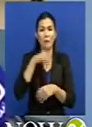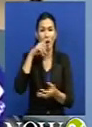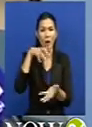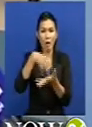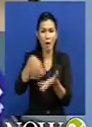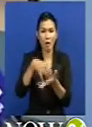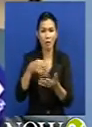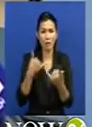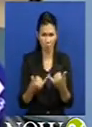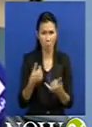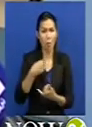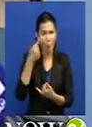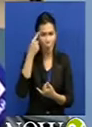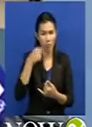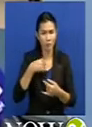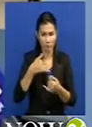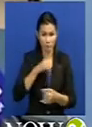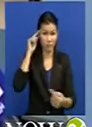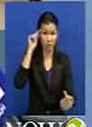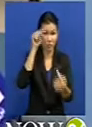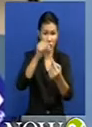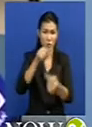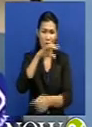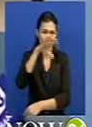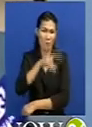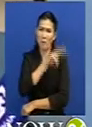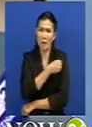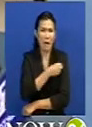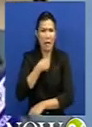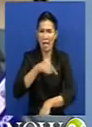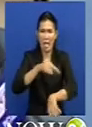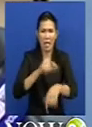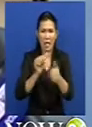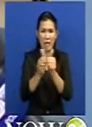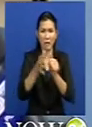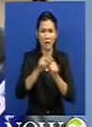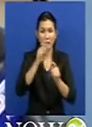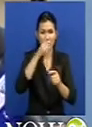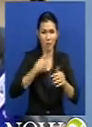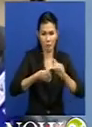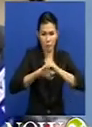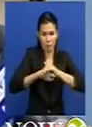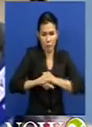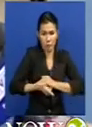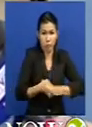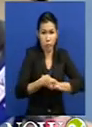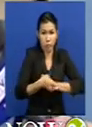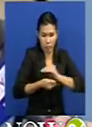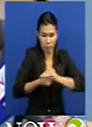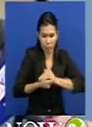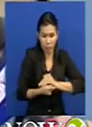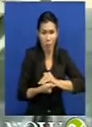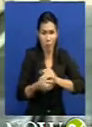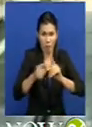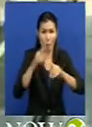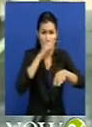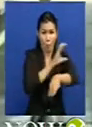าขณะนั้นเธอรู้ว่าคงไปคลอดบุตรที่โรงพยาบาลไม่ทันเนื่องจากศีรษะของเด็กโผล่ออกมาขณะที่รถรางก